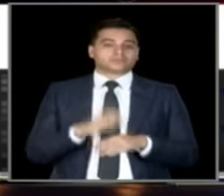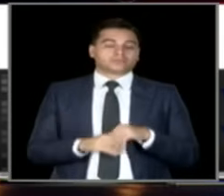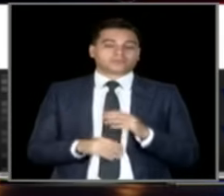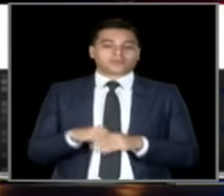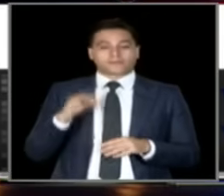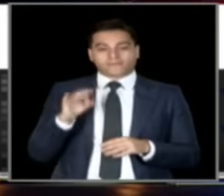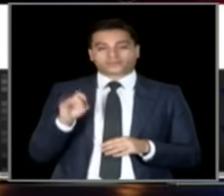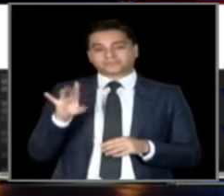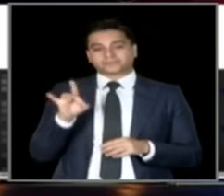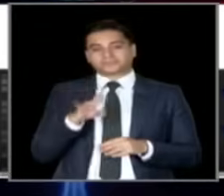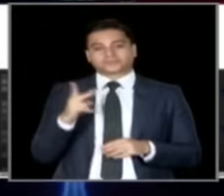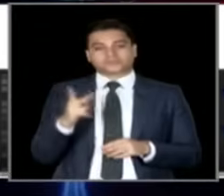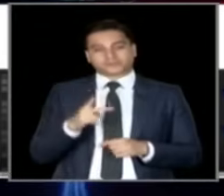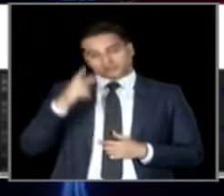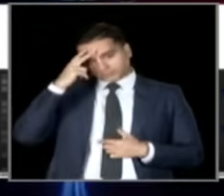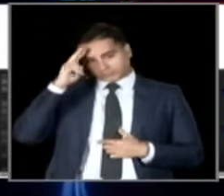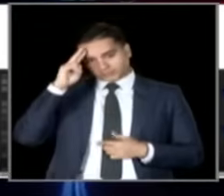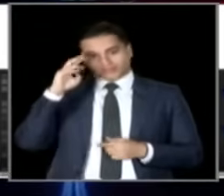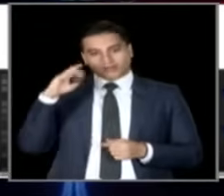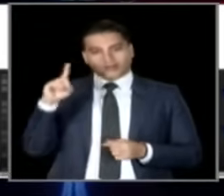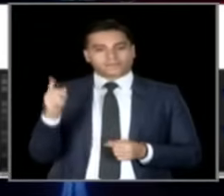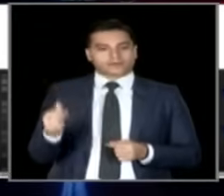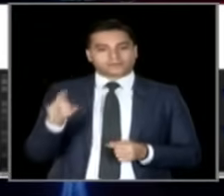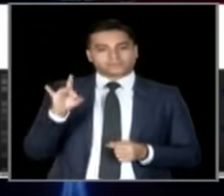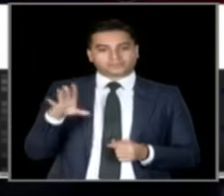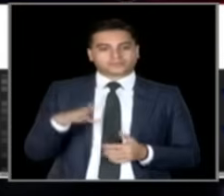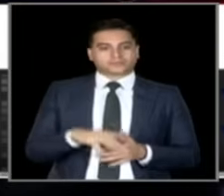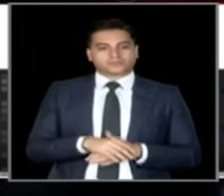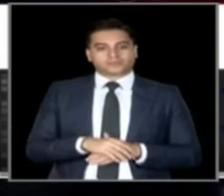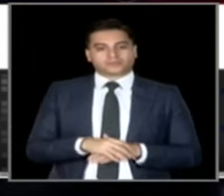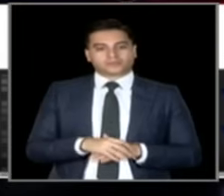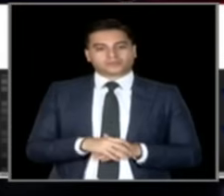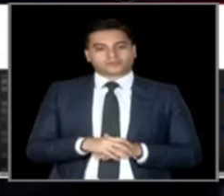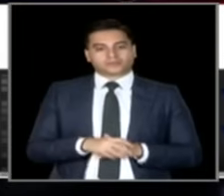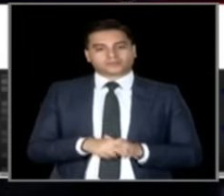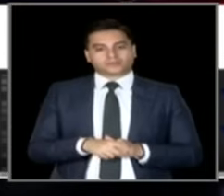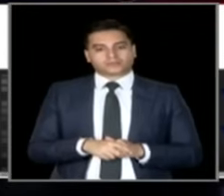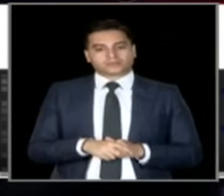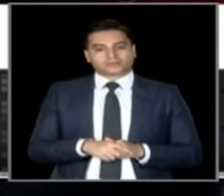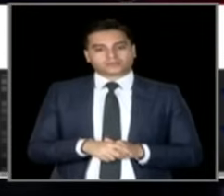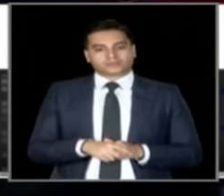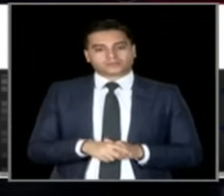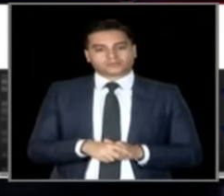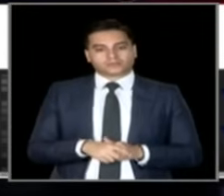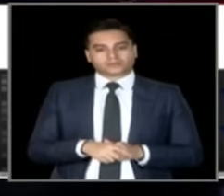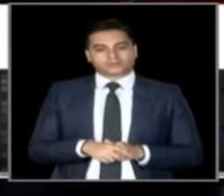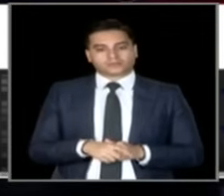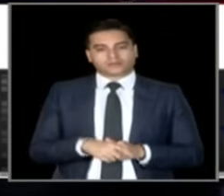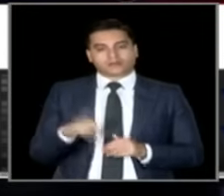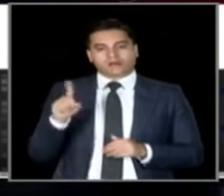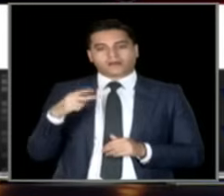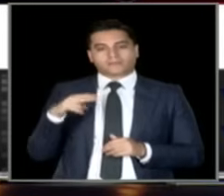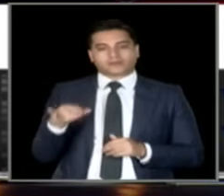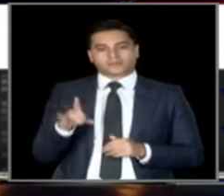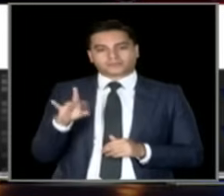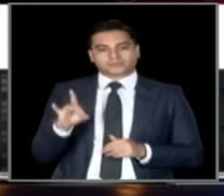مفروض تستبعد اتنين. مش جبرة؟ إبراهيم جبرة؟ طبعا مش جبرة. وربع المدهون أنا عارف أعماله فمش هو.